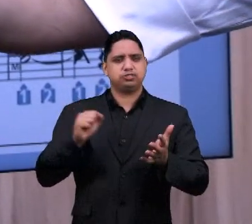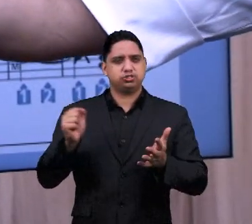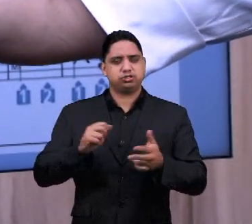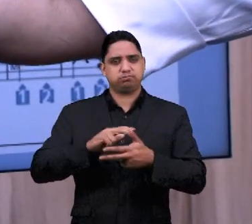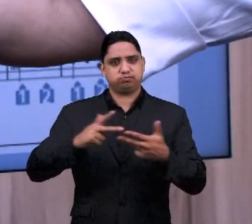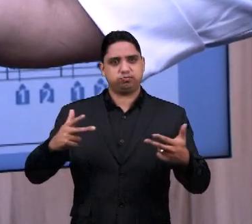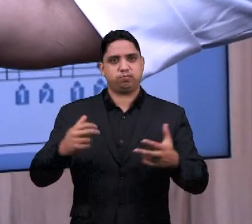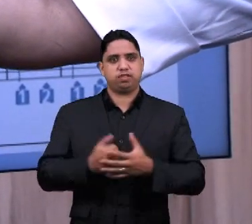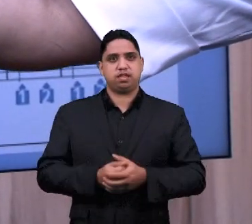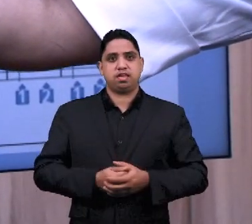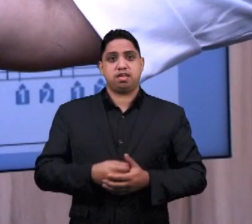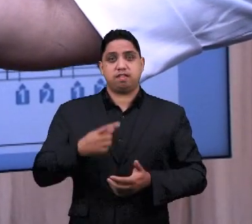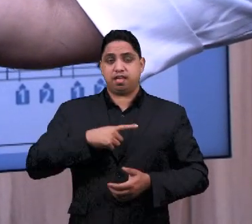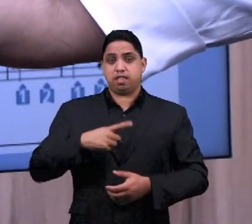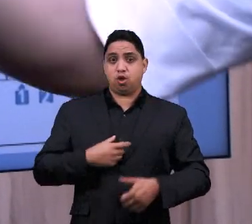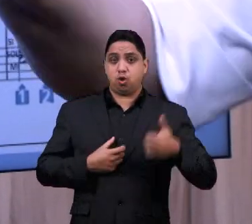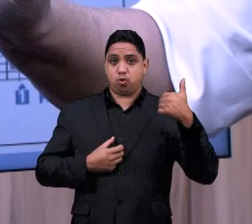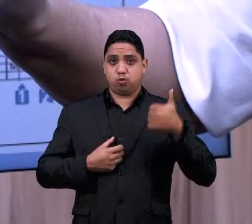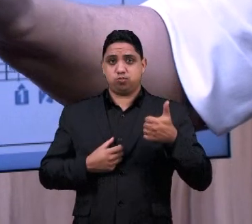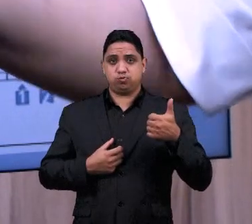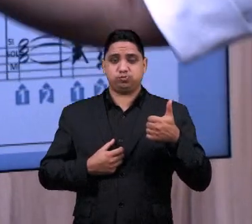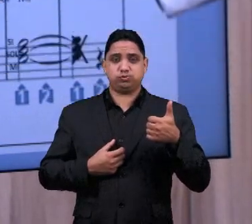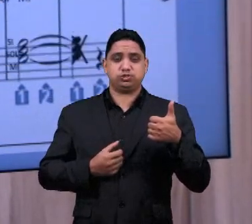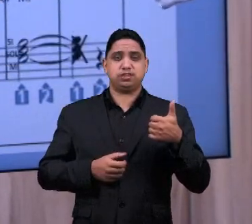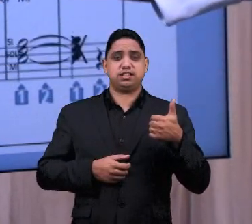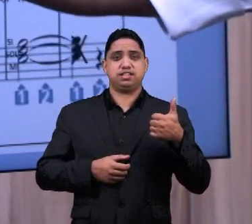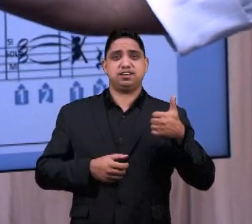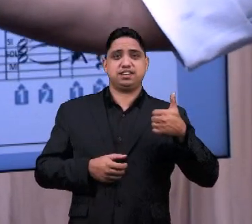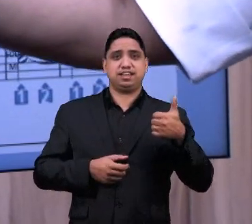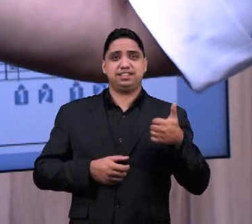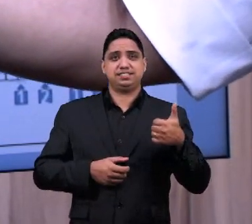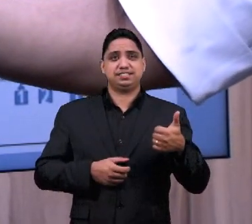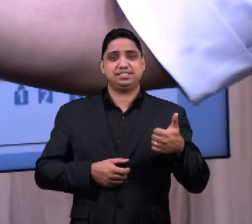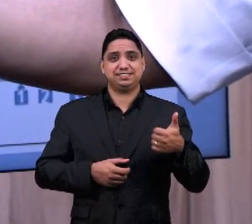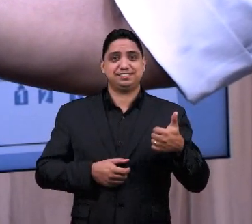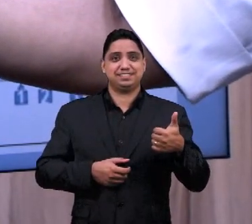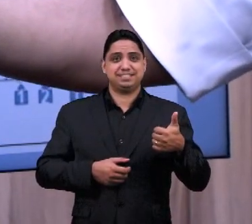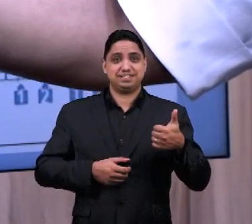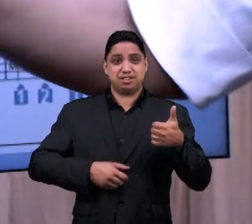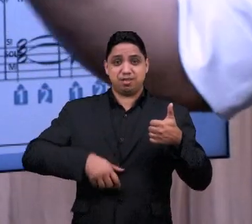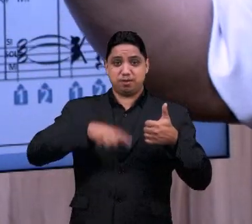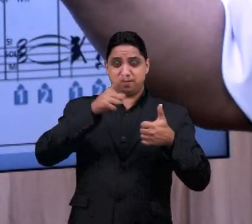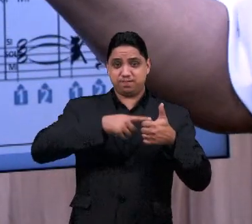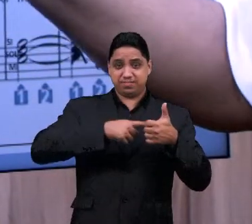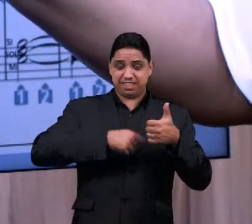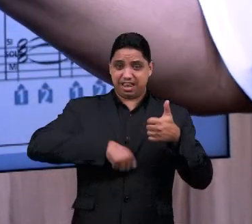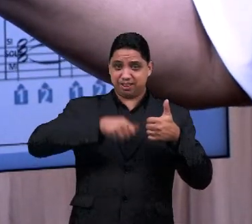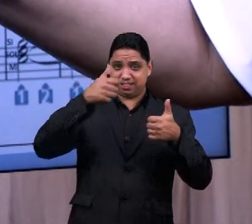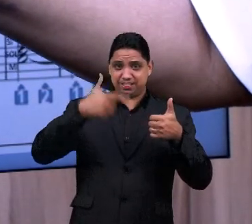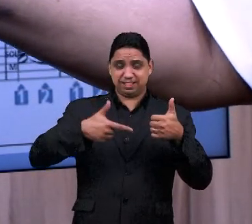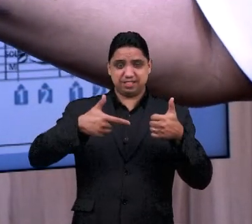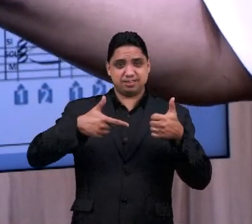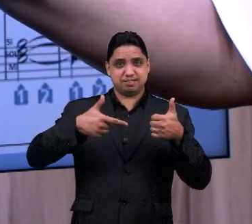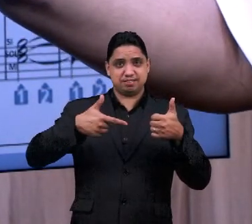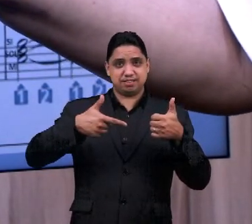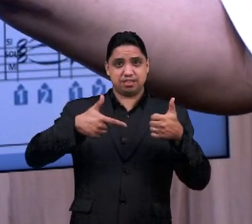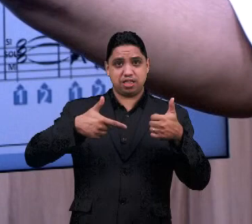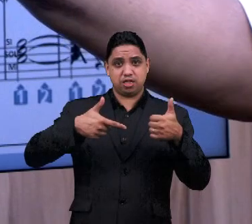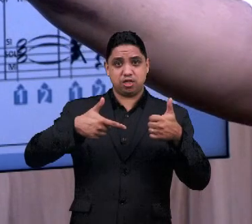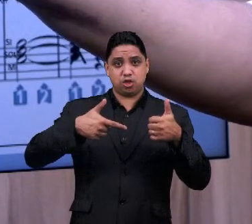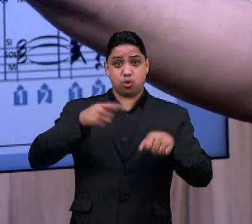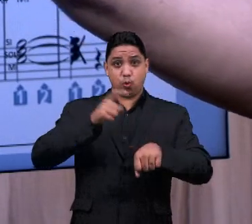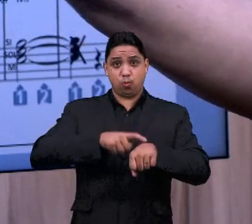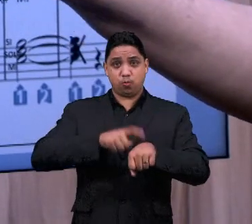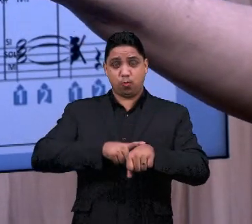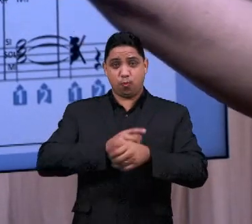On aura le premier signe de l'express, le deuxième signe, et quand l'express